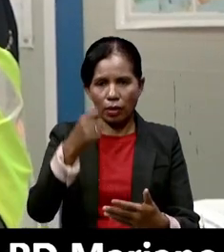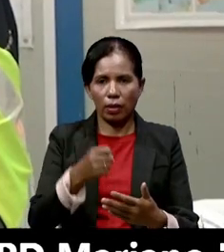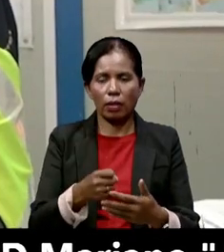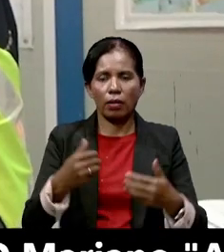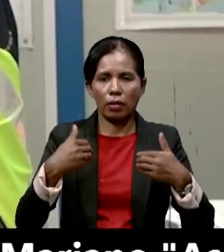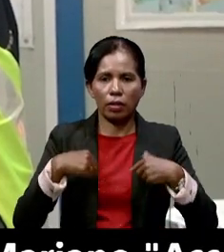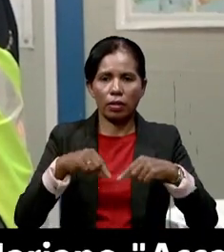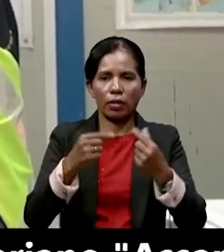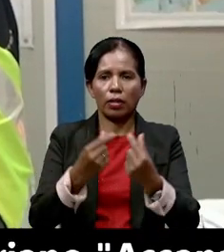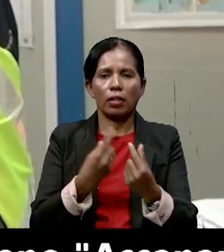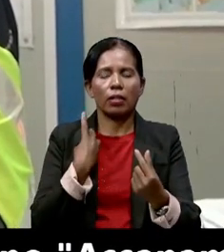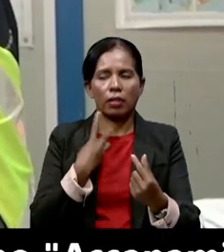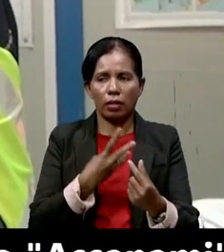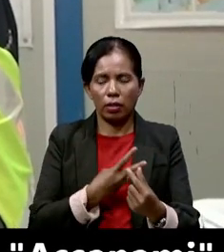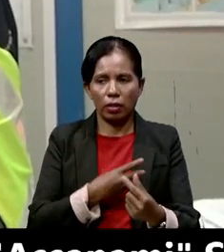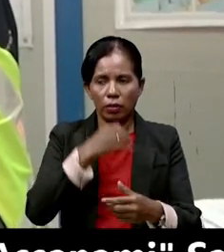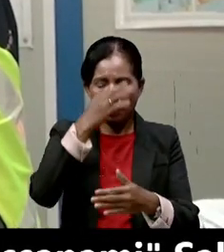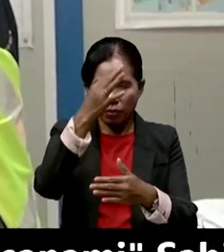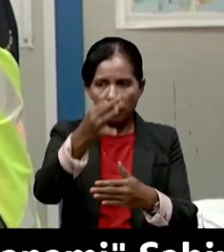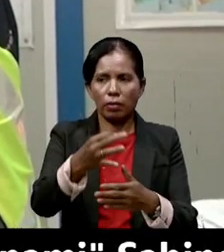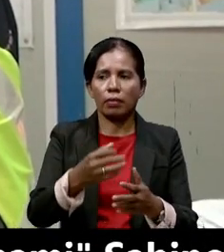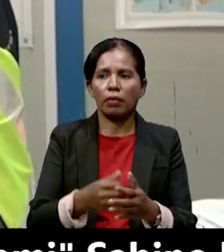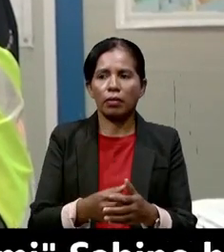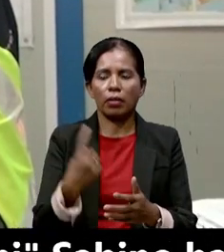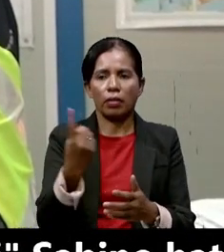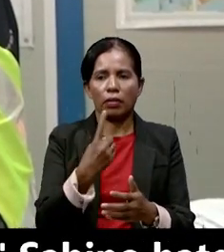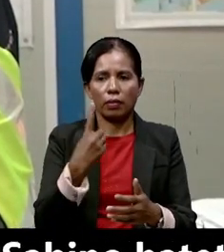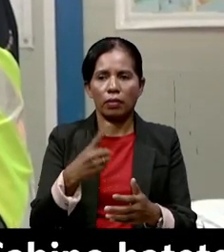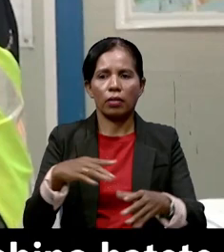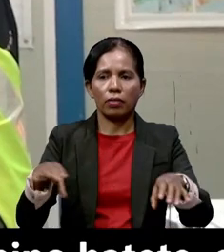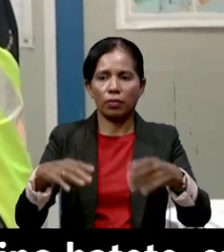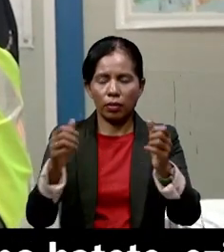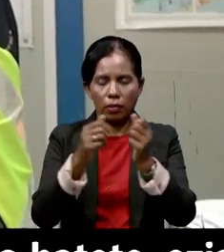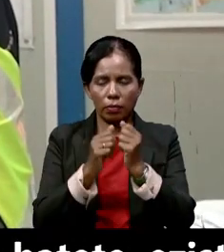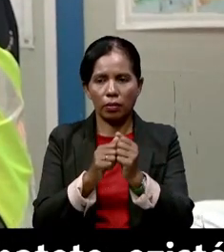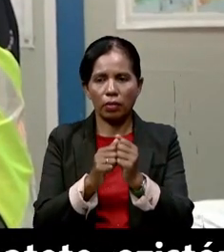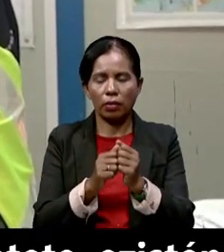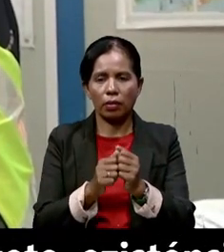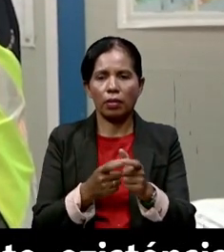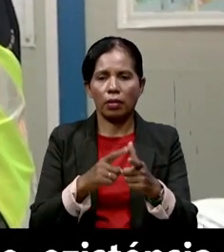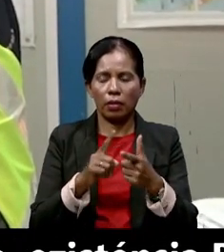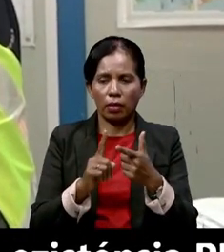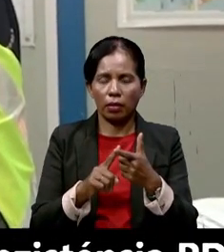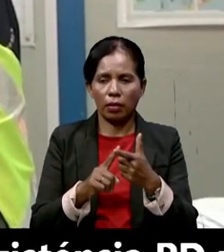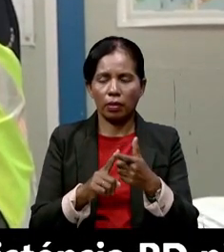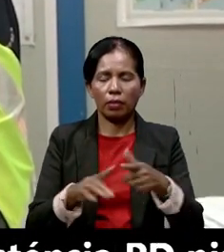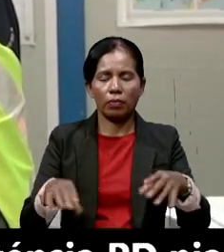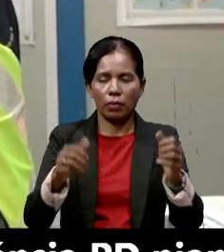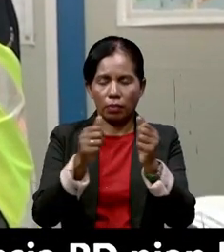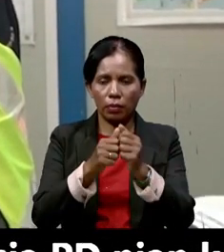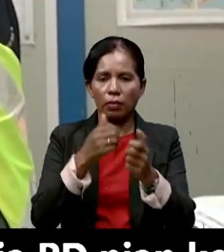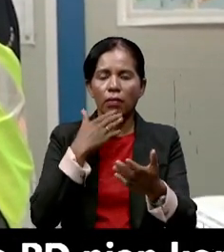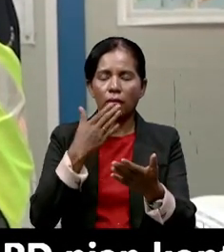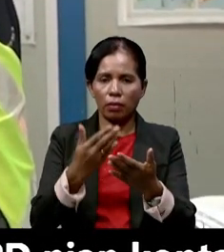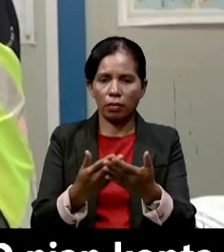ki palara te espera que ta que oi mai ne se ne fati ne serviço integral ato de para bele serviço muito cordial que tan